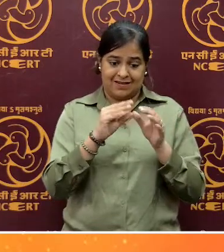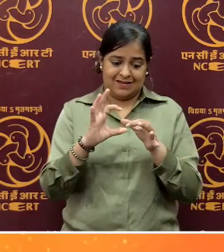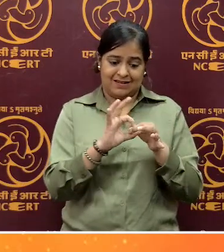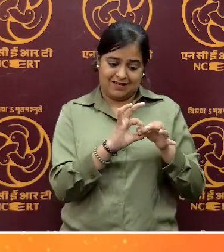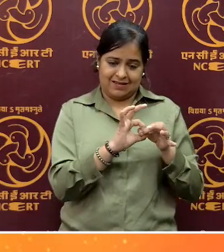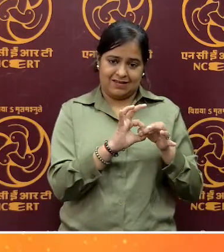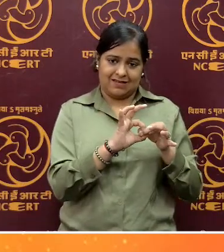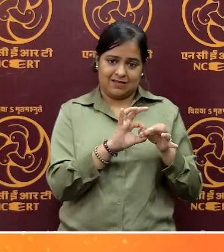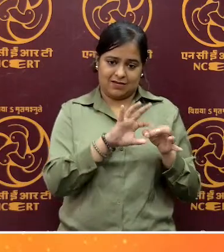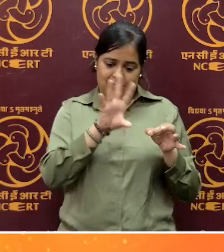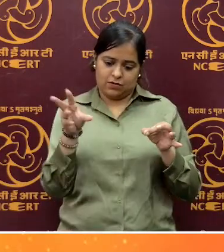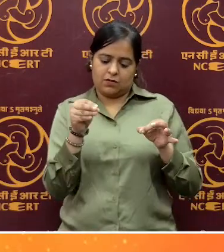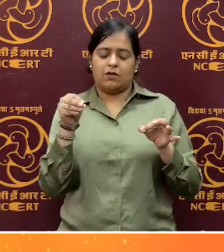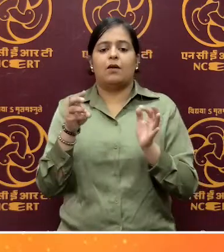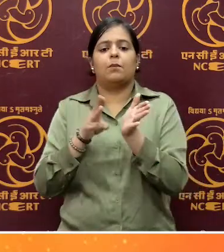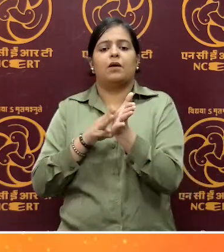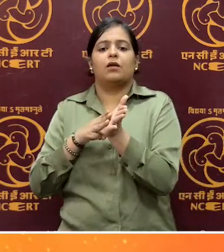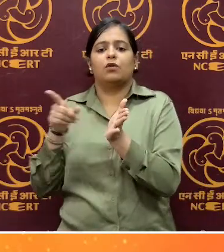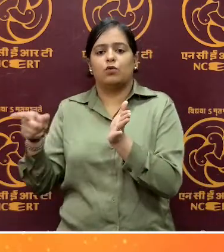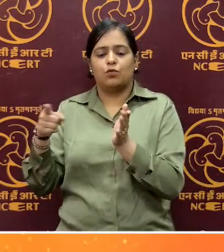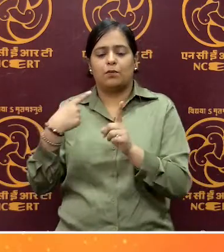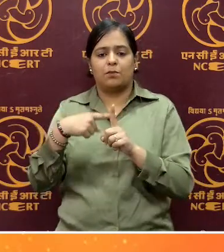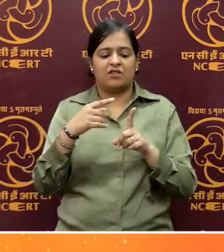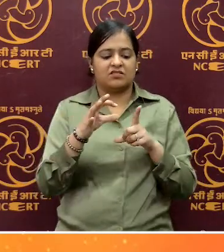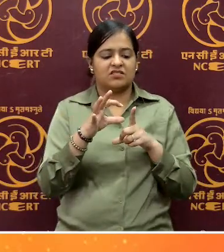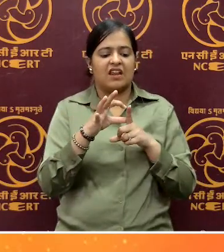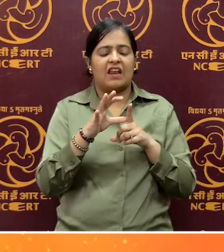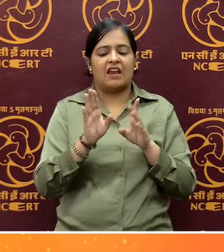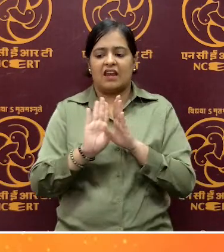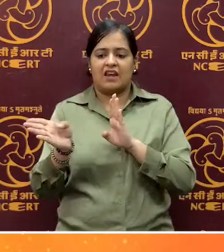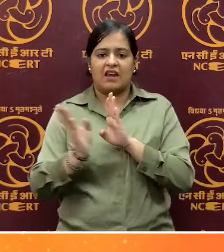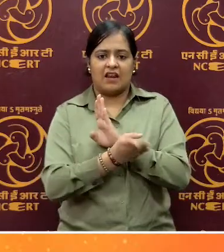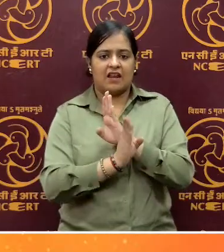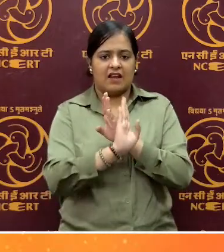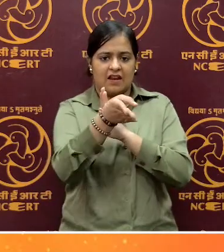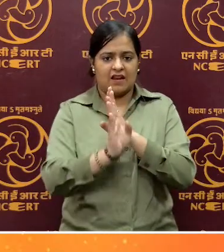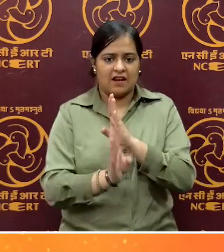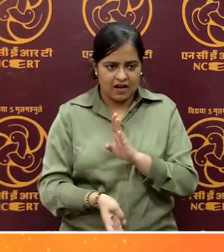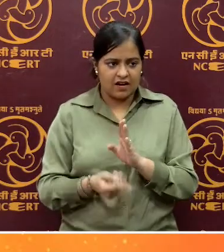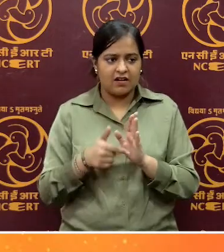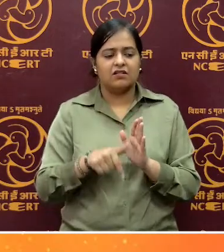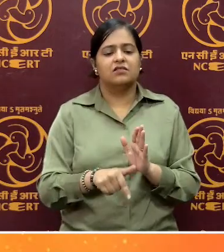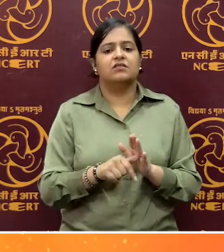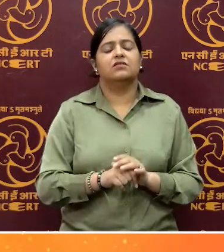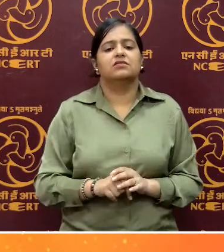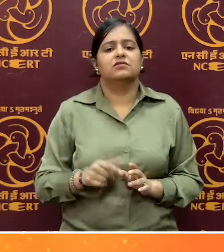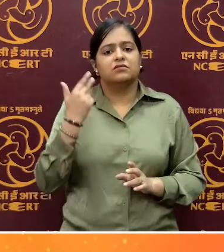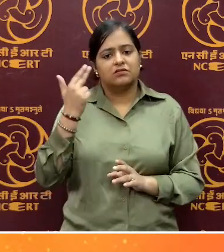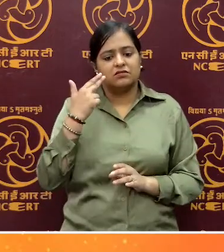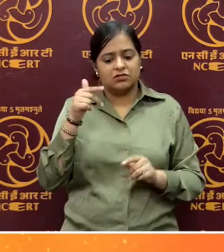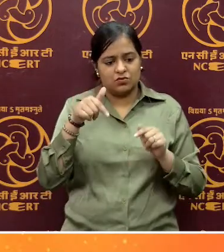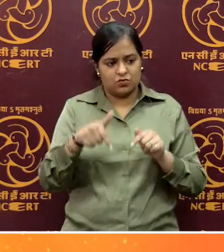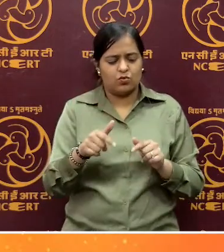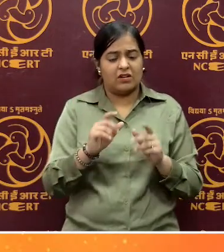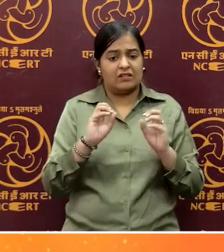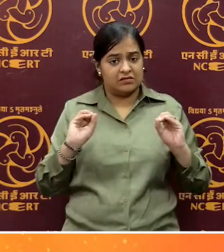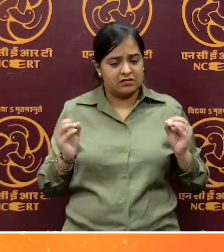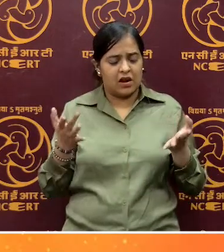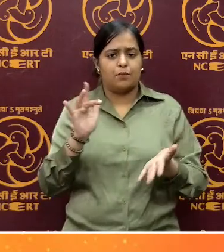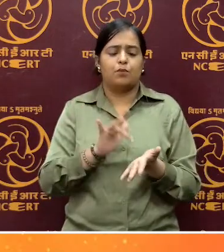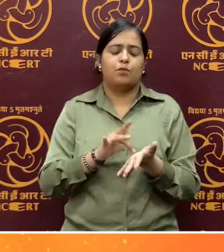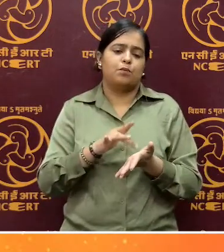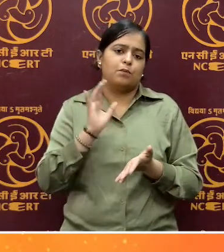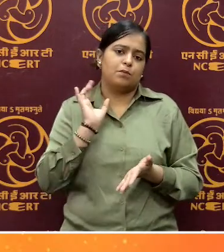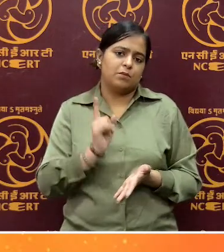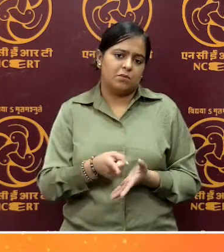मैग्नीट्यूड, और डायरेक्शन इज दिस लाइन, डायरेक्शन. So that is taken as a vector quantity. That means उसका एक initial start point होना चाहिए